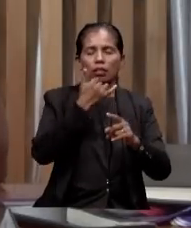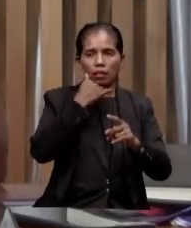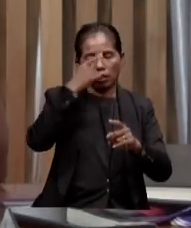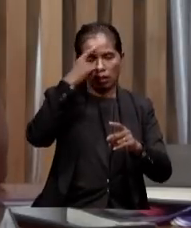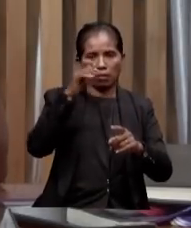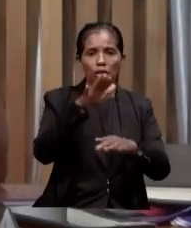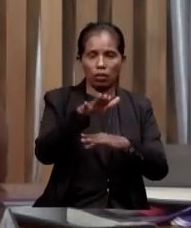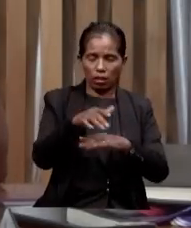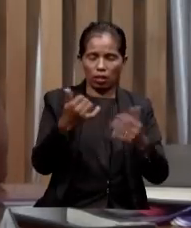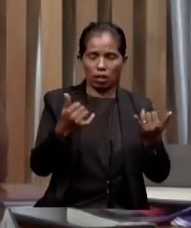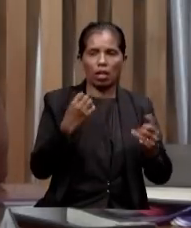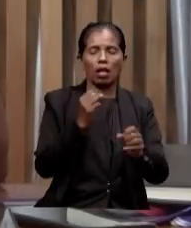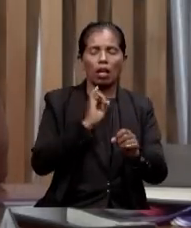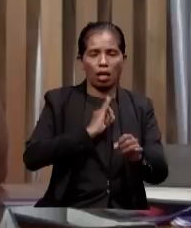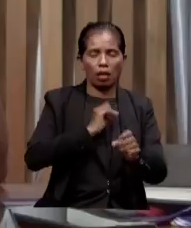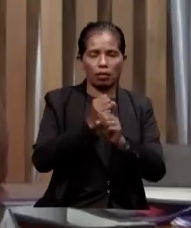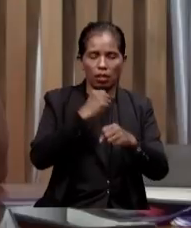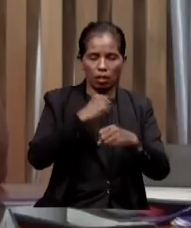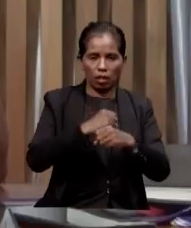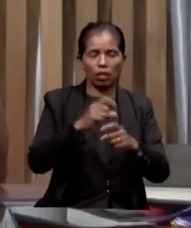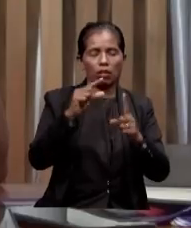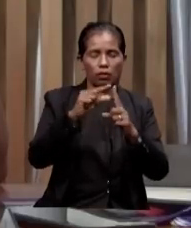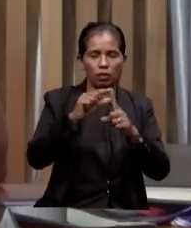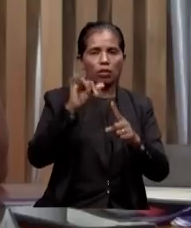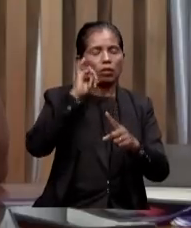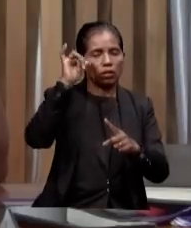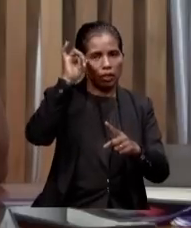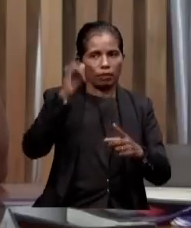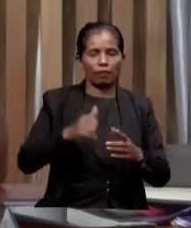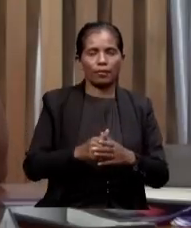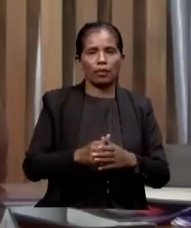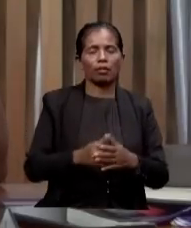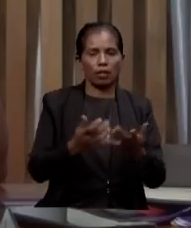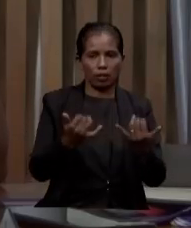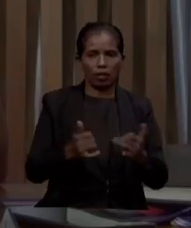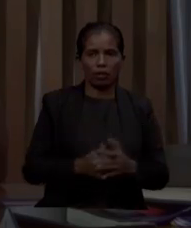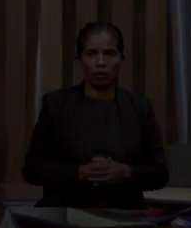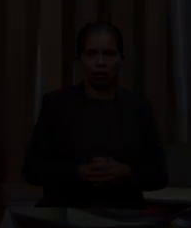kirene hau bele halolos filofali lenguazen sira hose nene makanya deh.